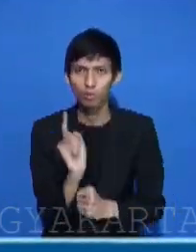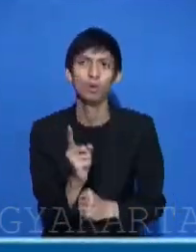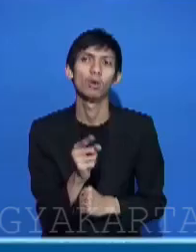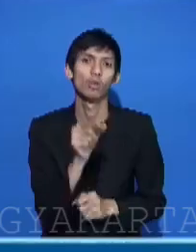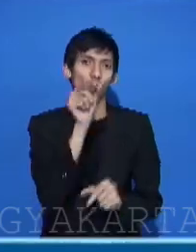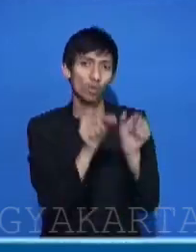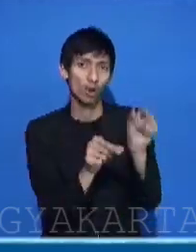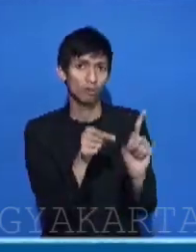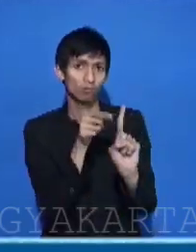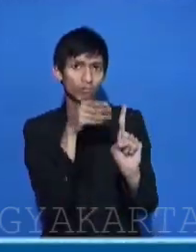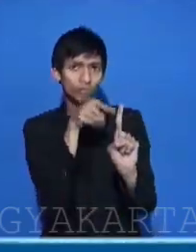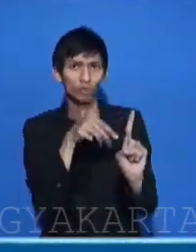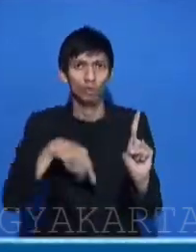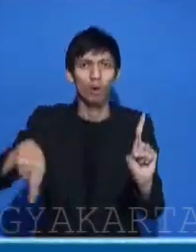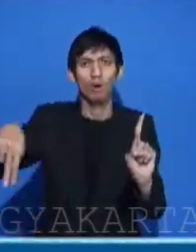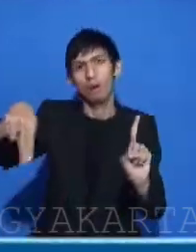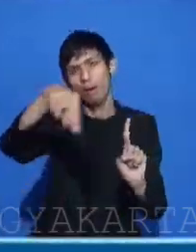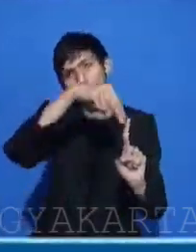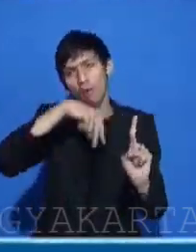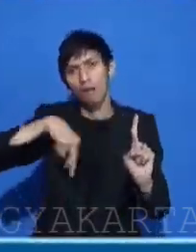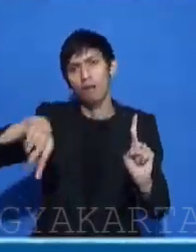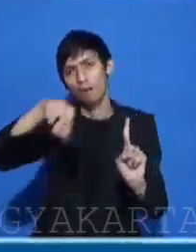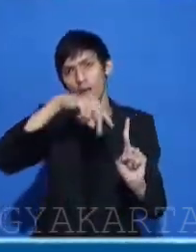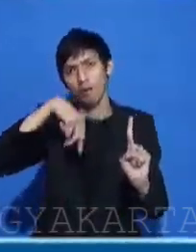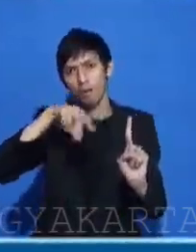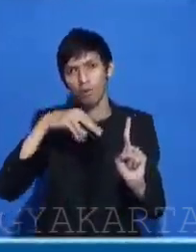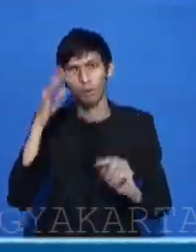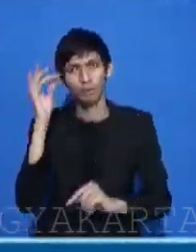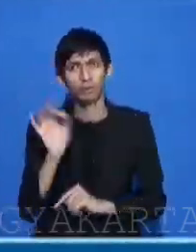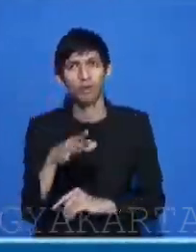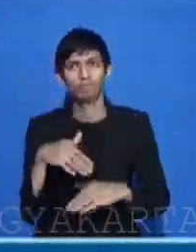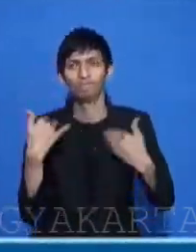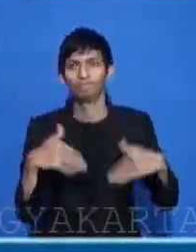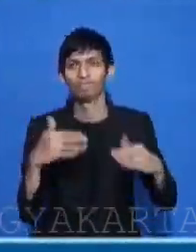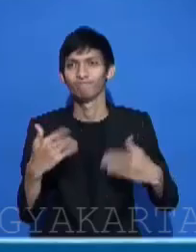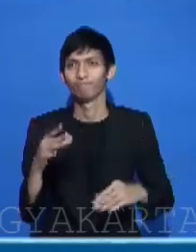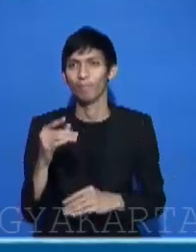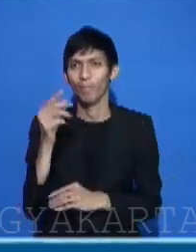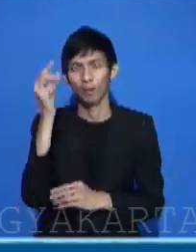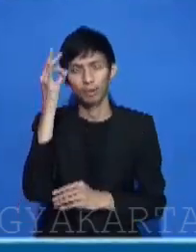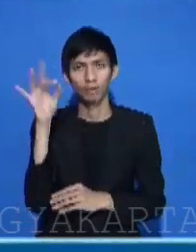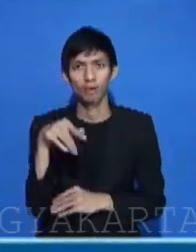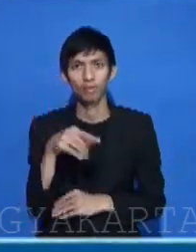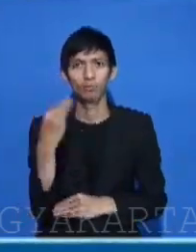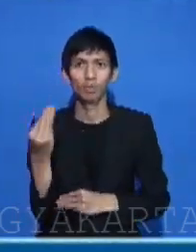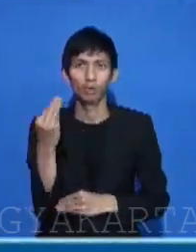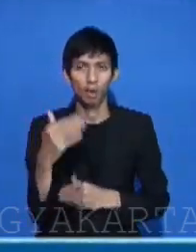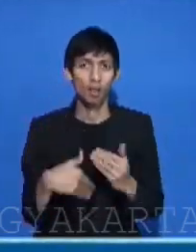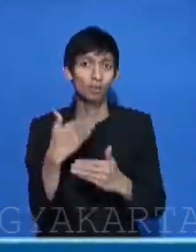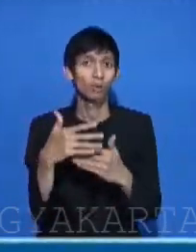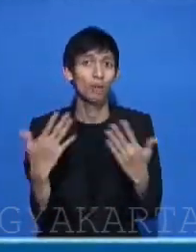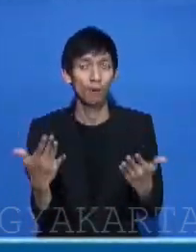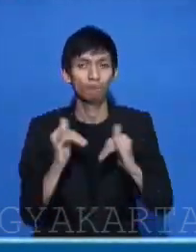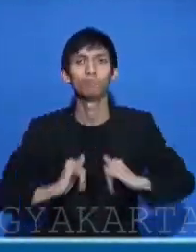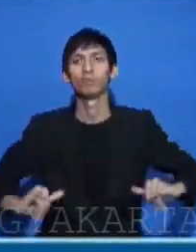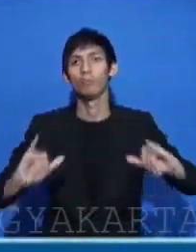salajengipun upo rampe kalawau dipun kempalaken ing dalemipun kepala dusun, ingkang salajengipun dipun adani umbul donga sesarengan ingkang dipun